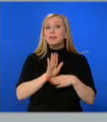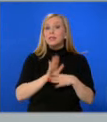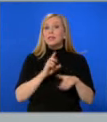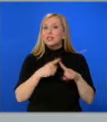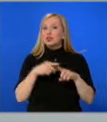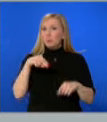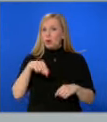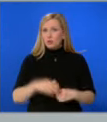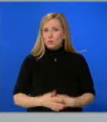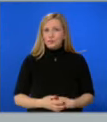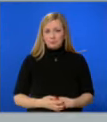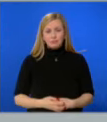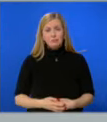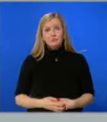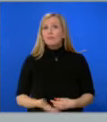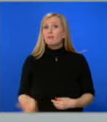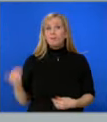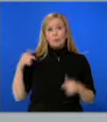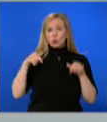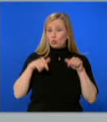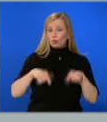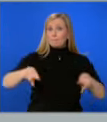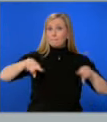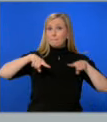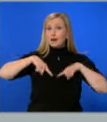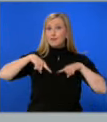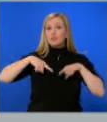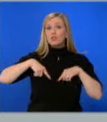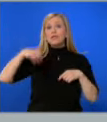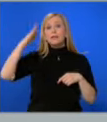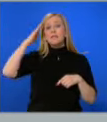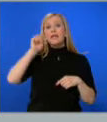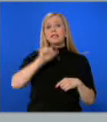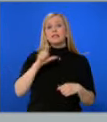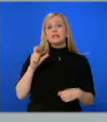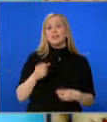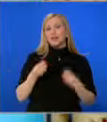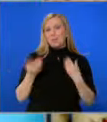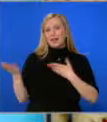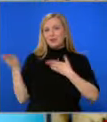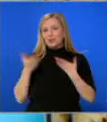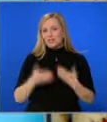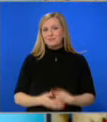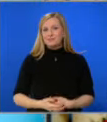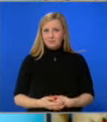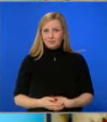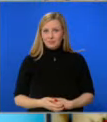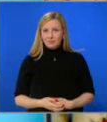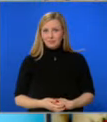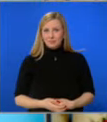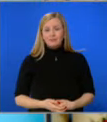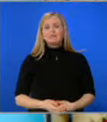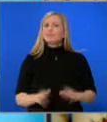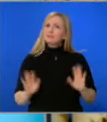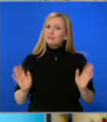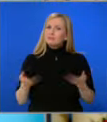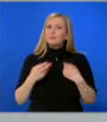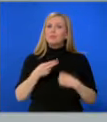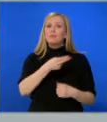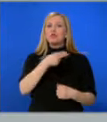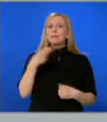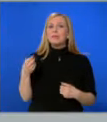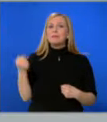Проданов. Тук вече е правосъдния министър Атанас Славов. Здравейте и добре дошли, здравейте, господин Славов. Да започнем с темата